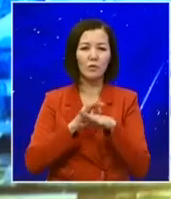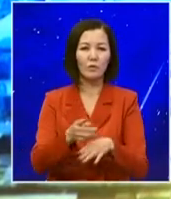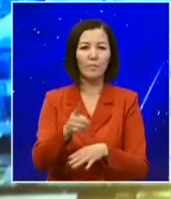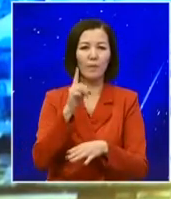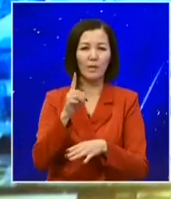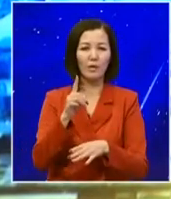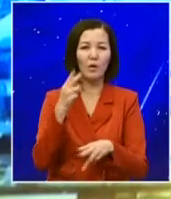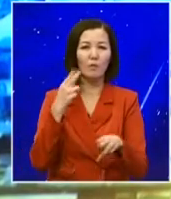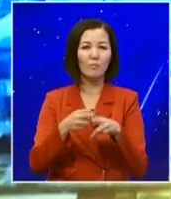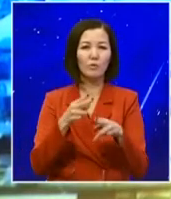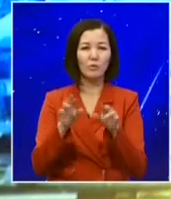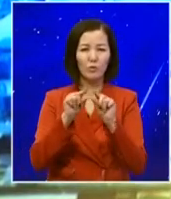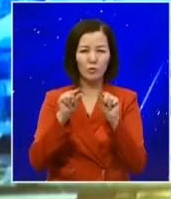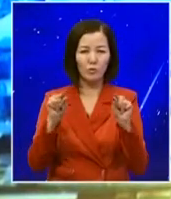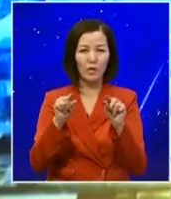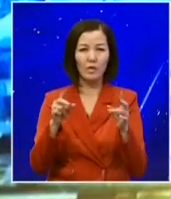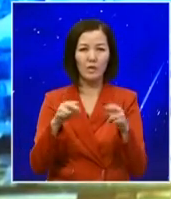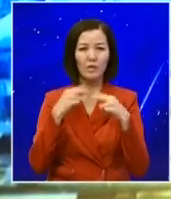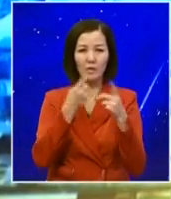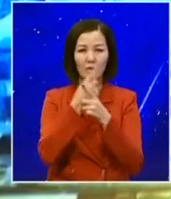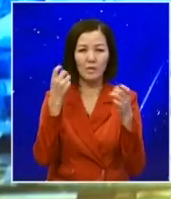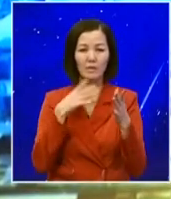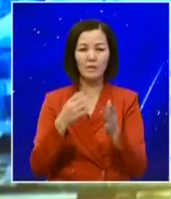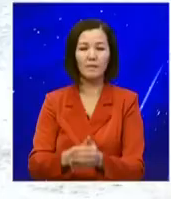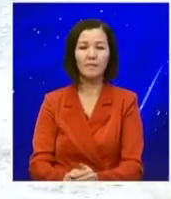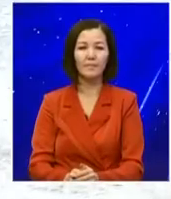аулаушыларға мұздың әлі де жұқа екенін ескертті.